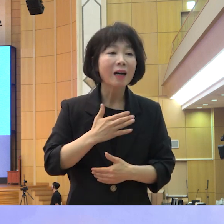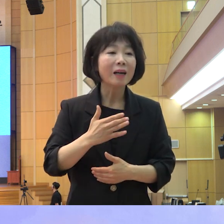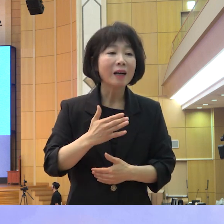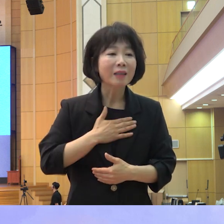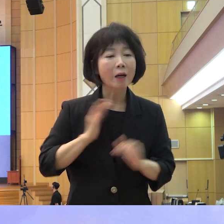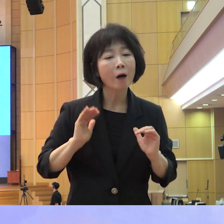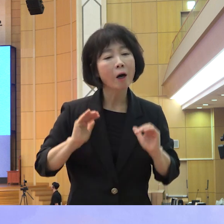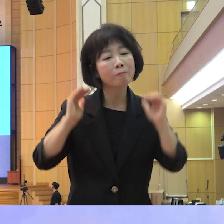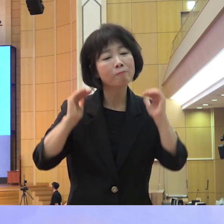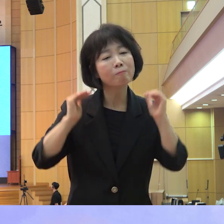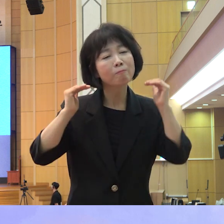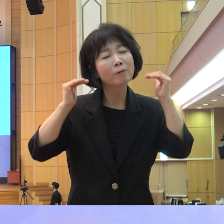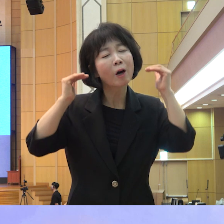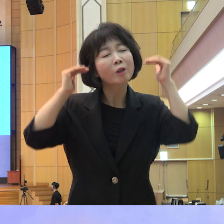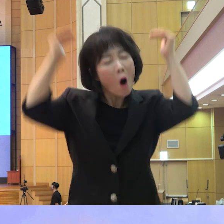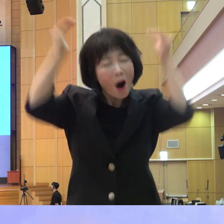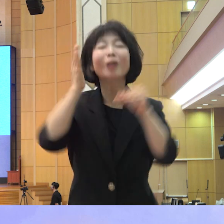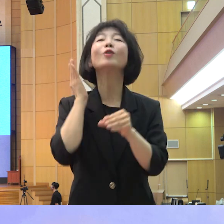돼가는 중이다.